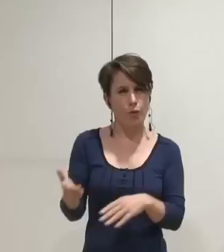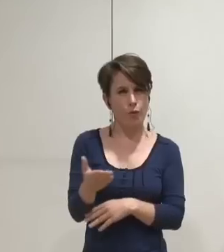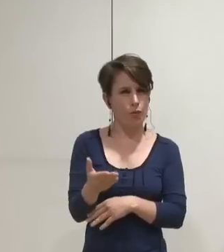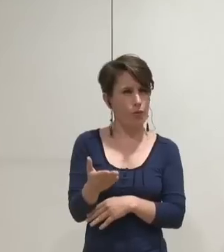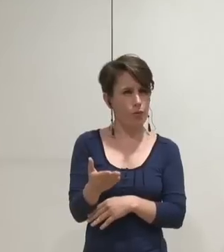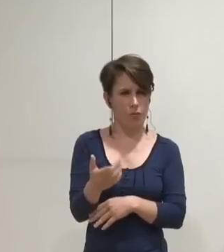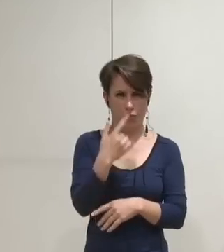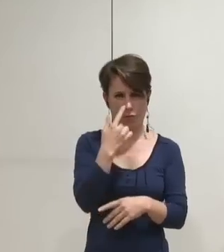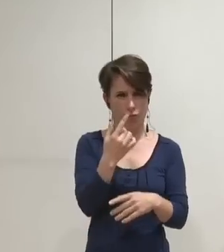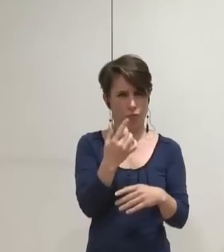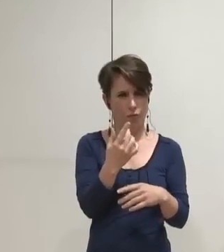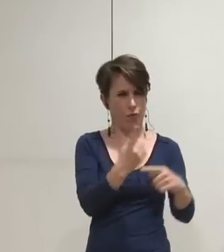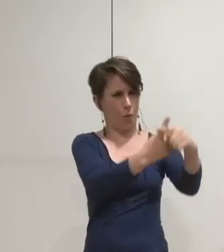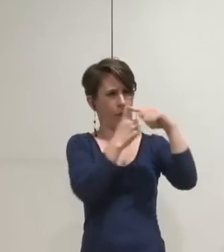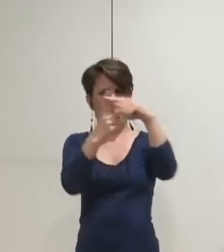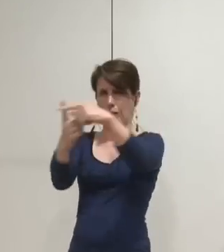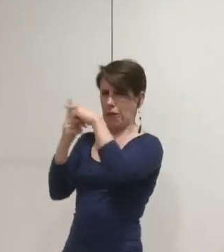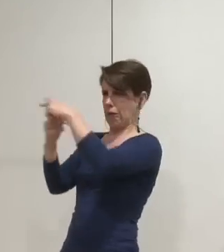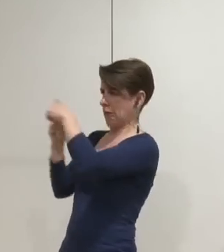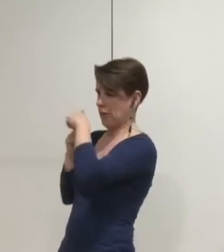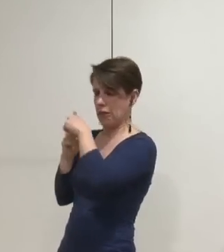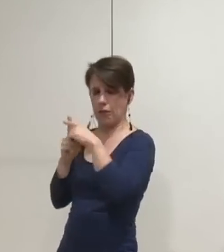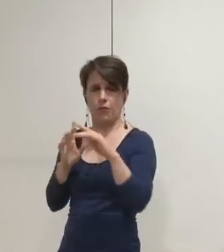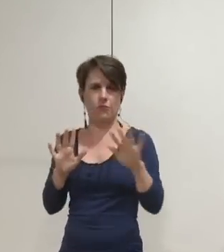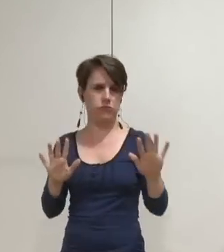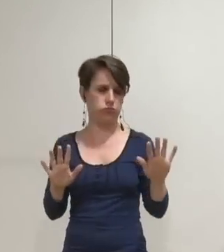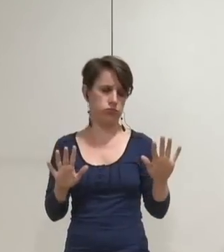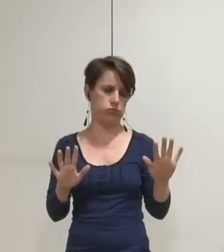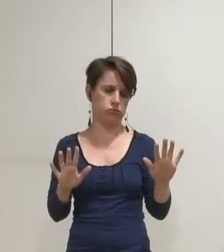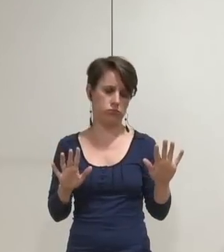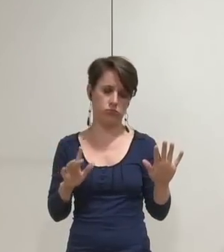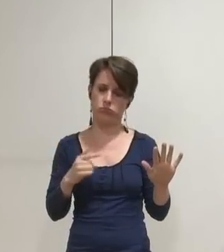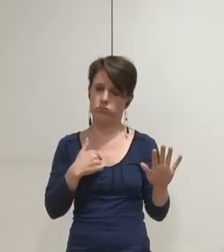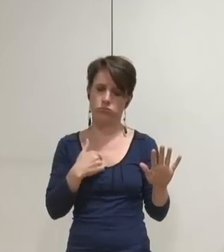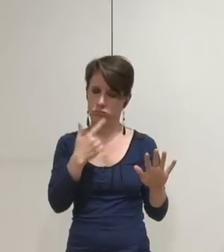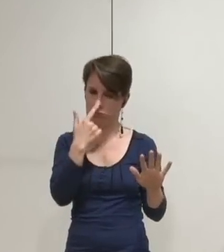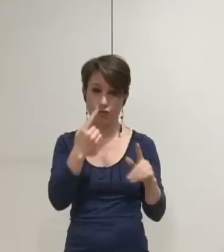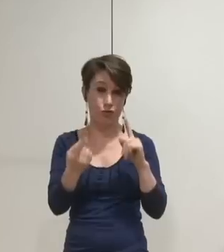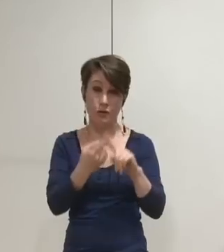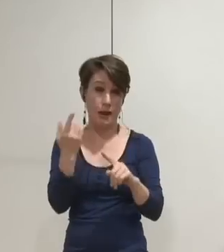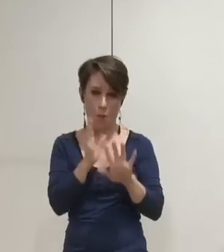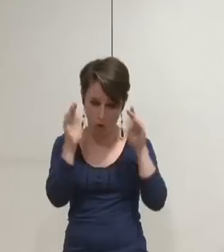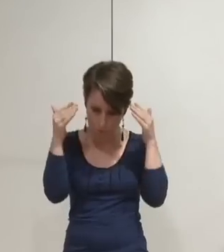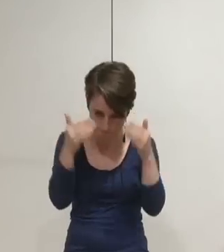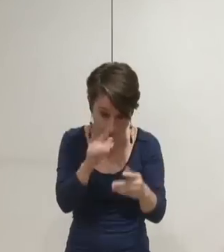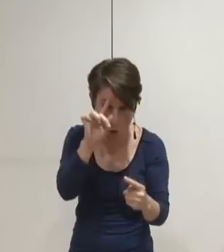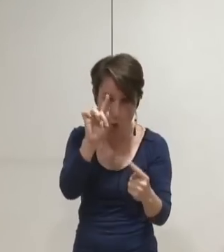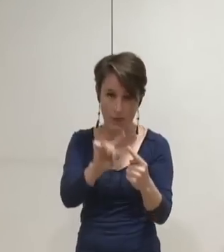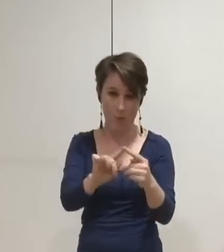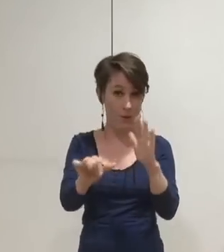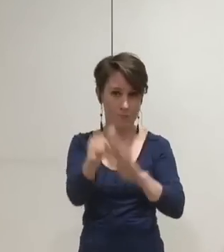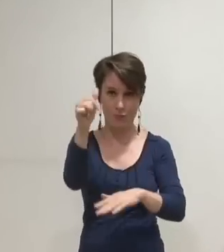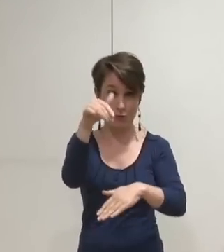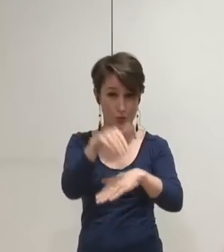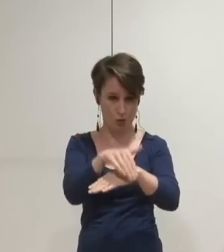prête je crois qu'il est temps de revenir à ce qui nous occupe ce soir à savoir la